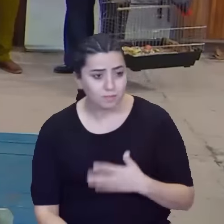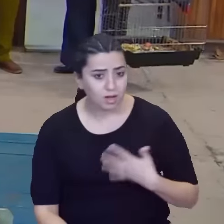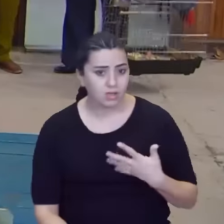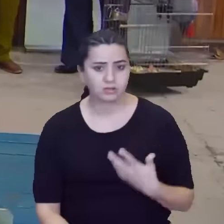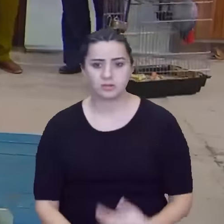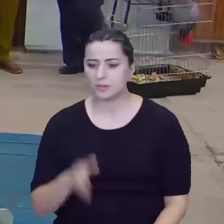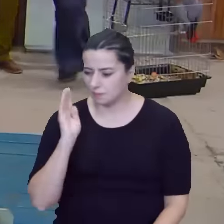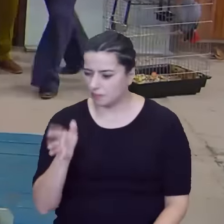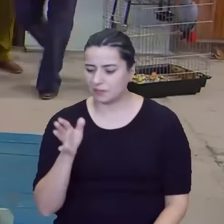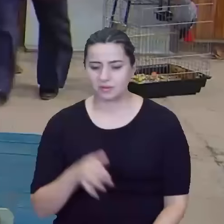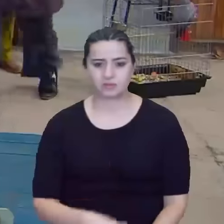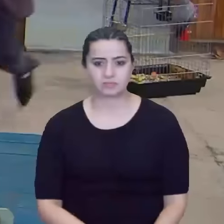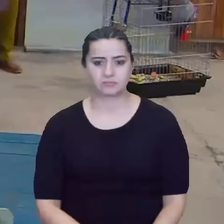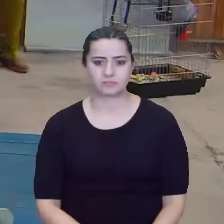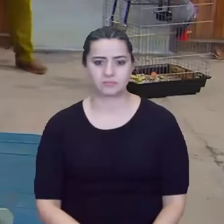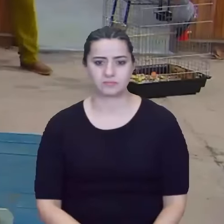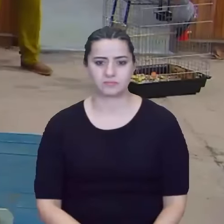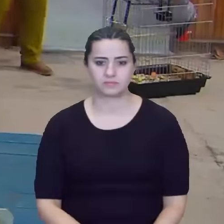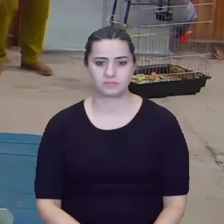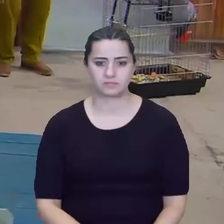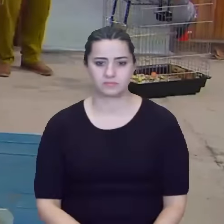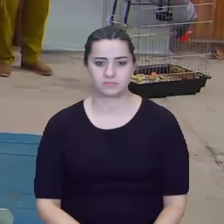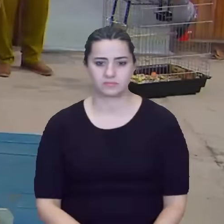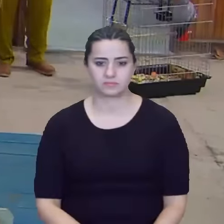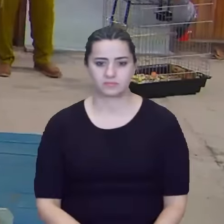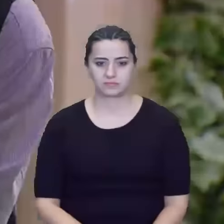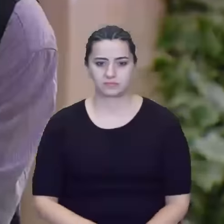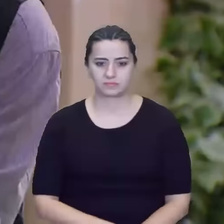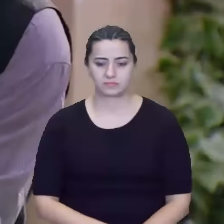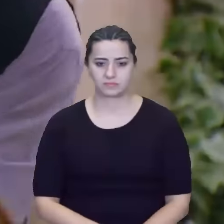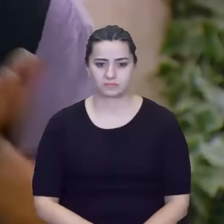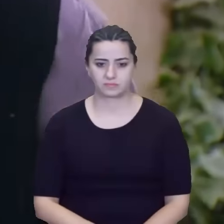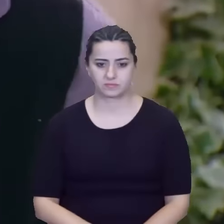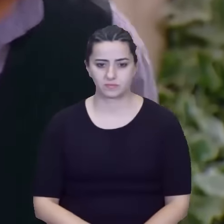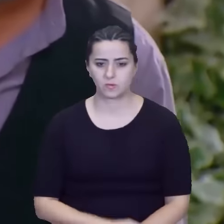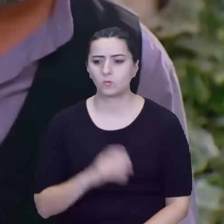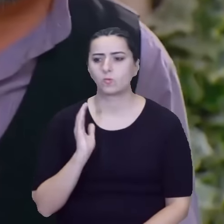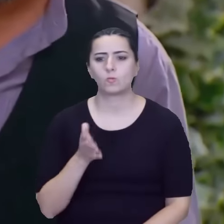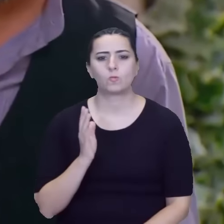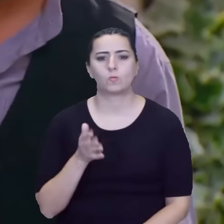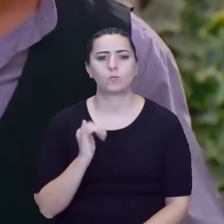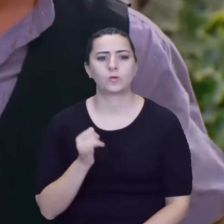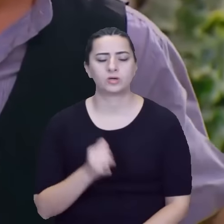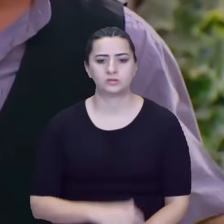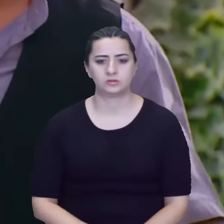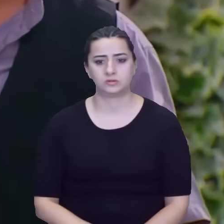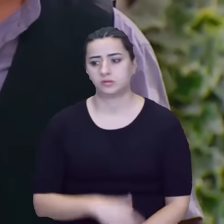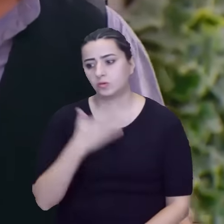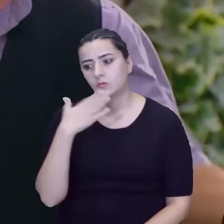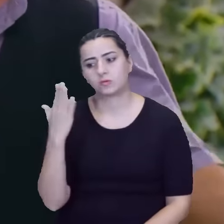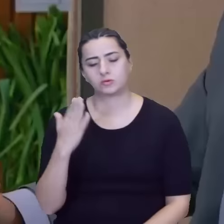ettik. Puh. Spaka tükürüp kafesi bıraktı. Masaya yaklaştı, Alper'in kulağına fısıldadı. Yok